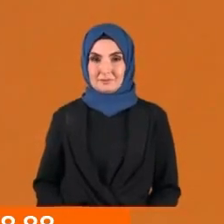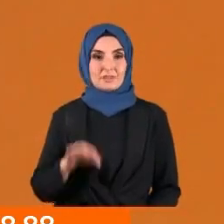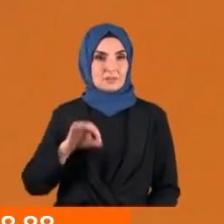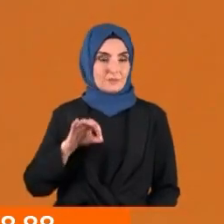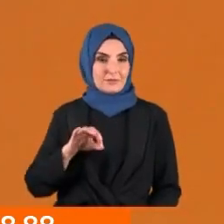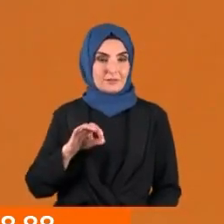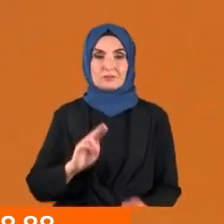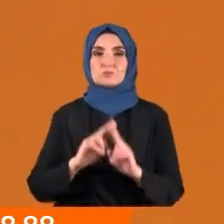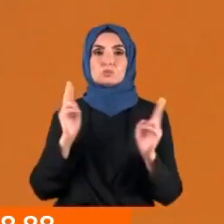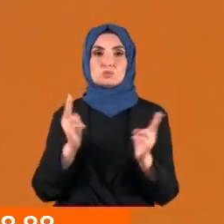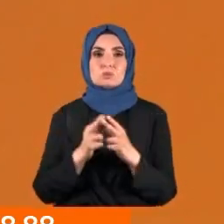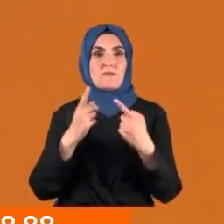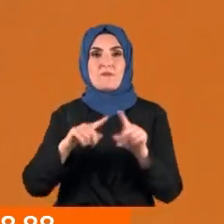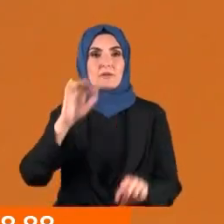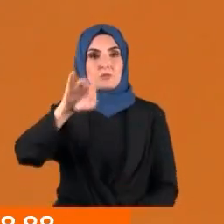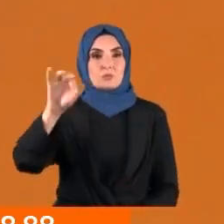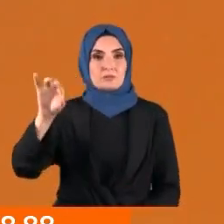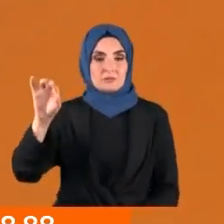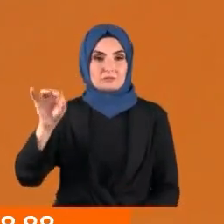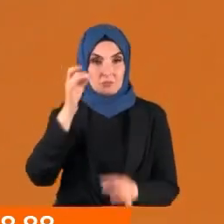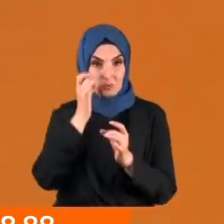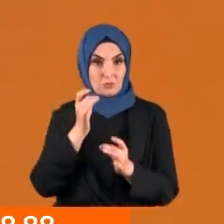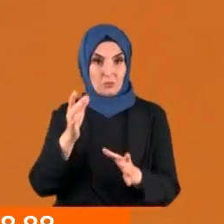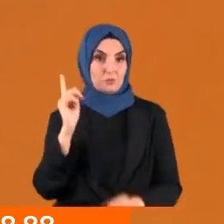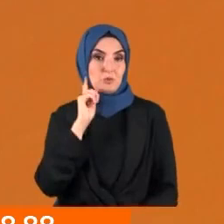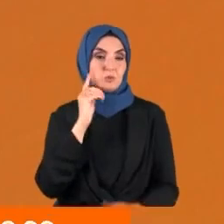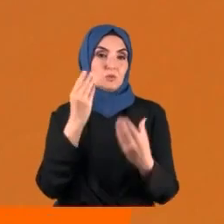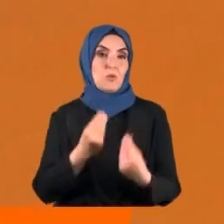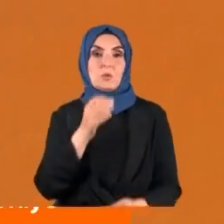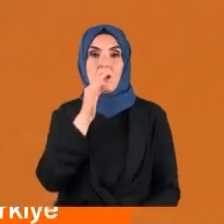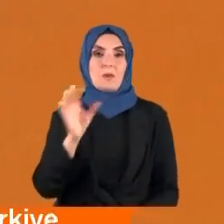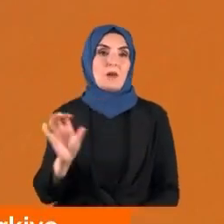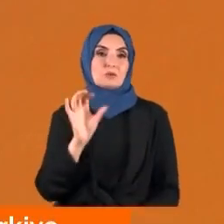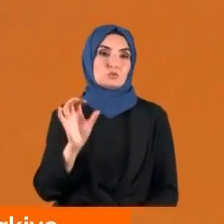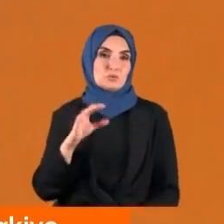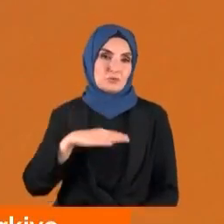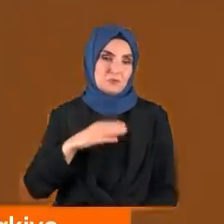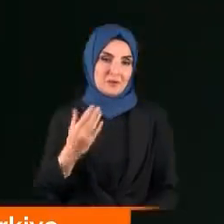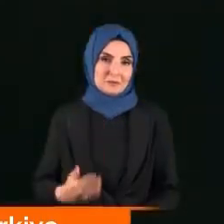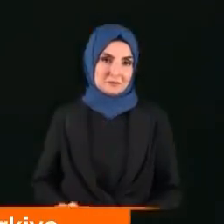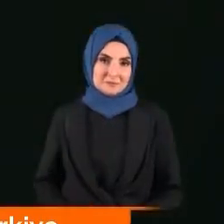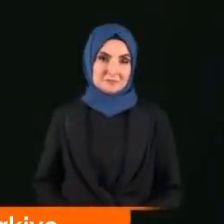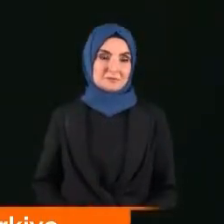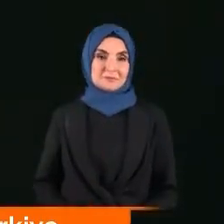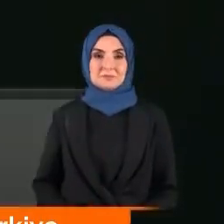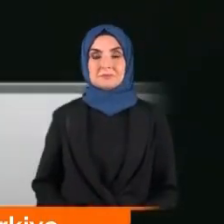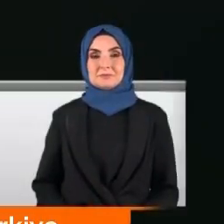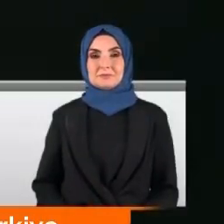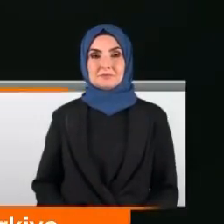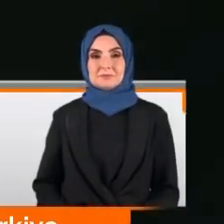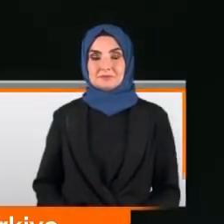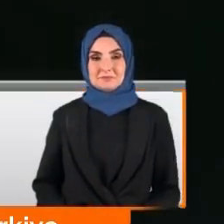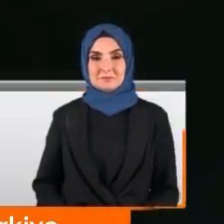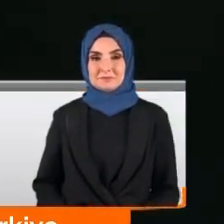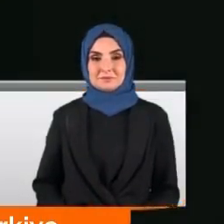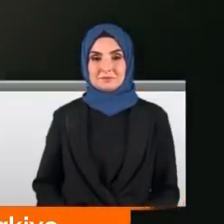Şimdi de sırada dünyanın farklı noktalarından görüntüleriyle öne çıkan haber turumuz var. Come out when the dog comes in,